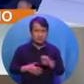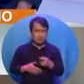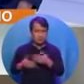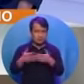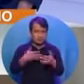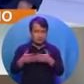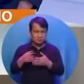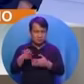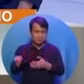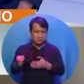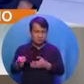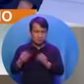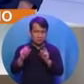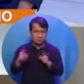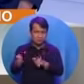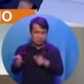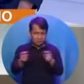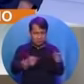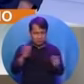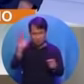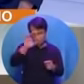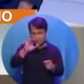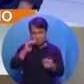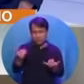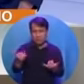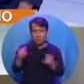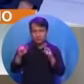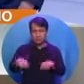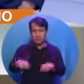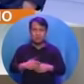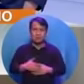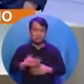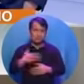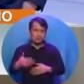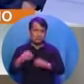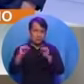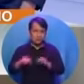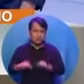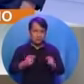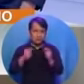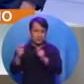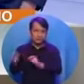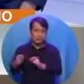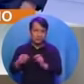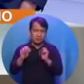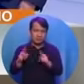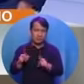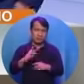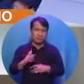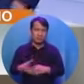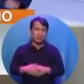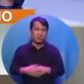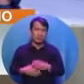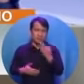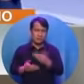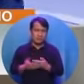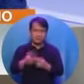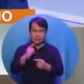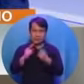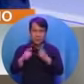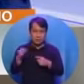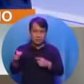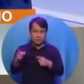Pwede naman po, sir, kung ganun po ang nangyayari po. Apo, pwede naman po, sir. Mabuti naman po, sir. Okay, sandali po, sir. Makausap